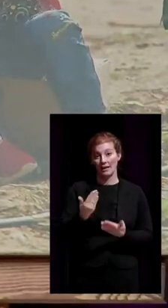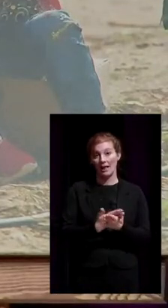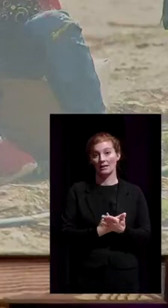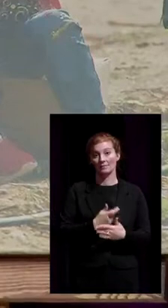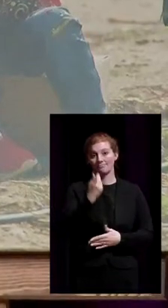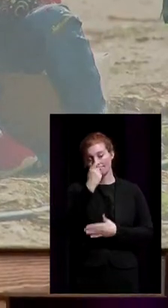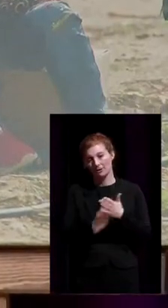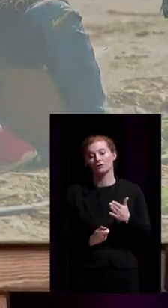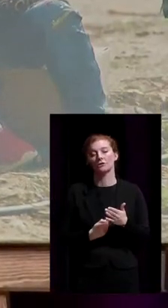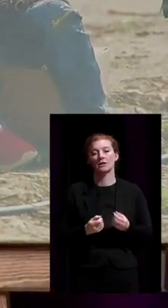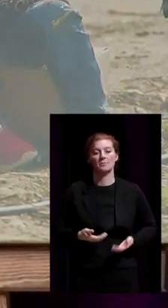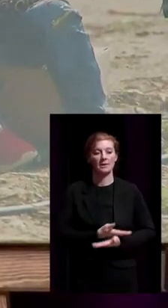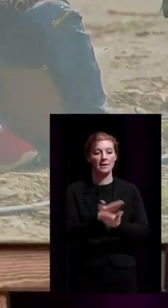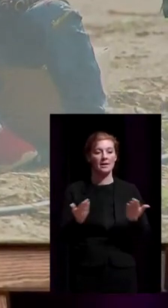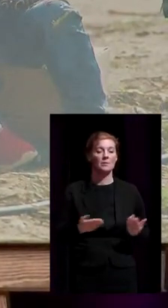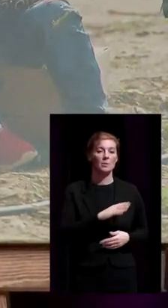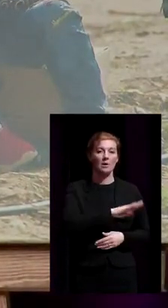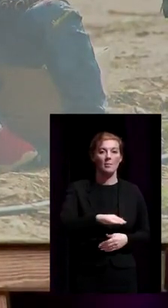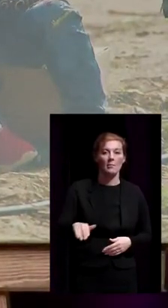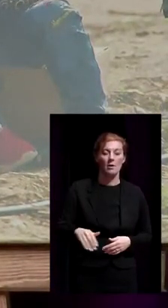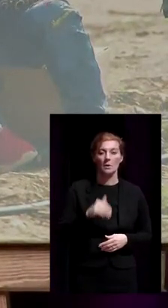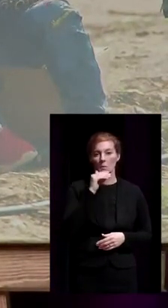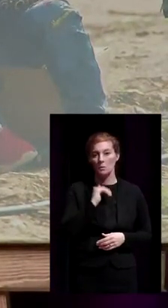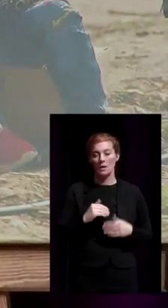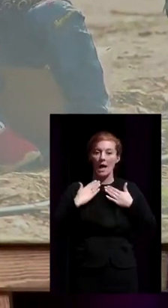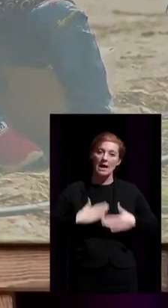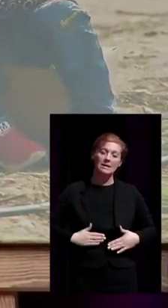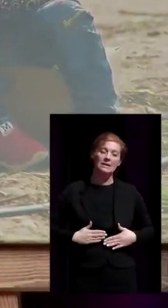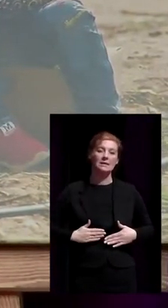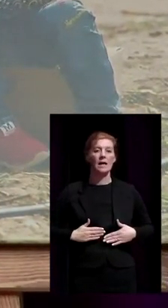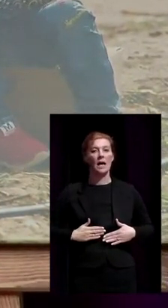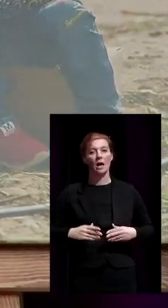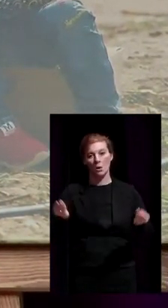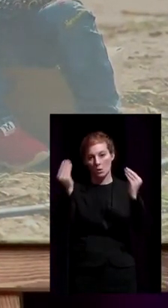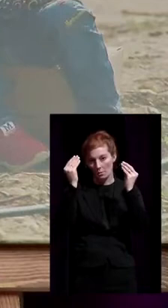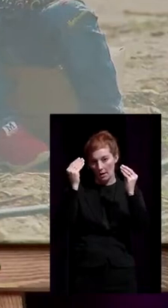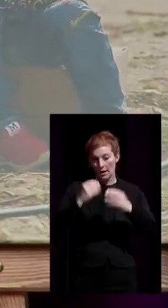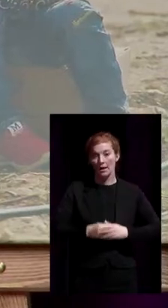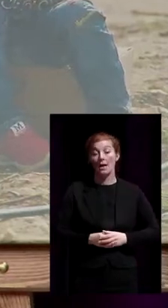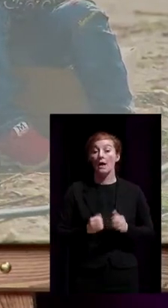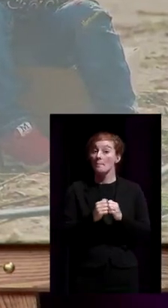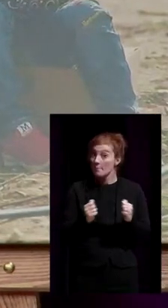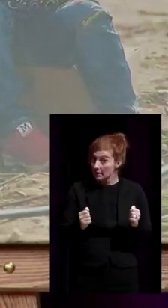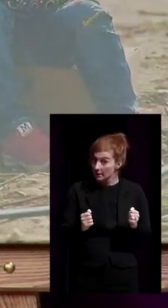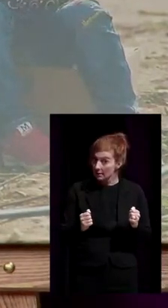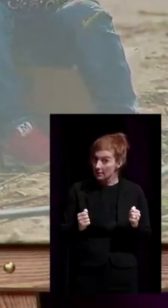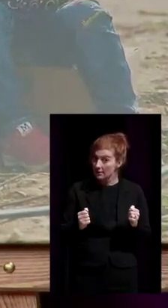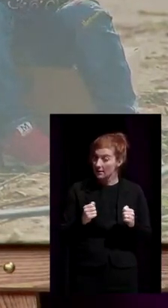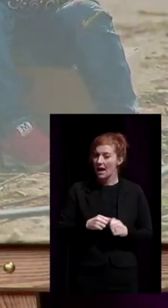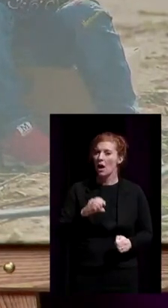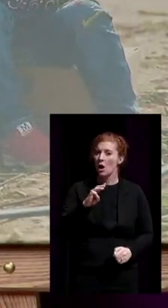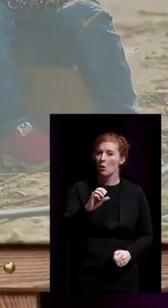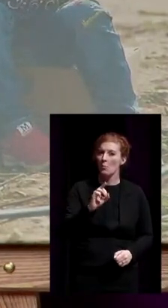med att erbjuda barn och unga hälsa och utbildning. Men det är